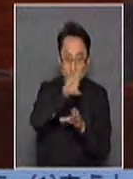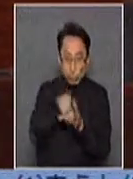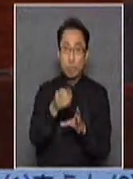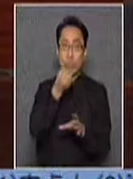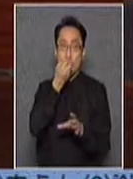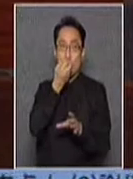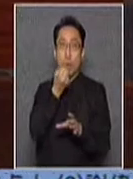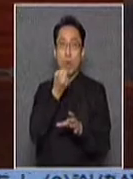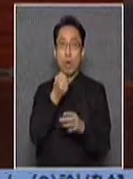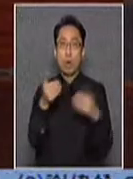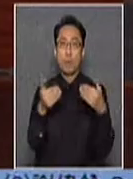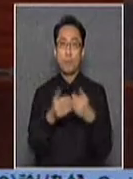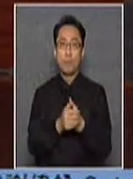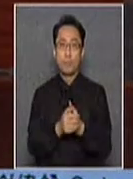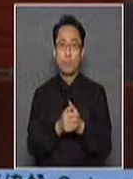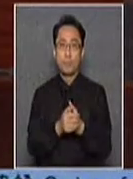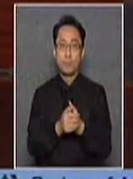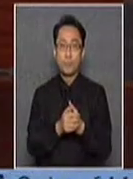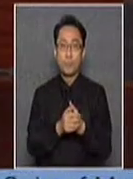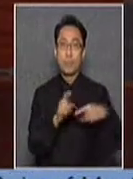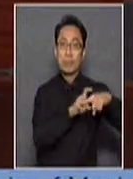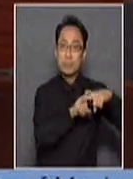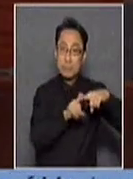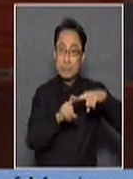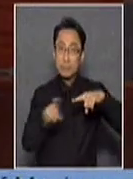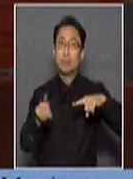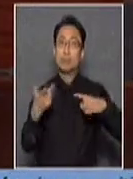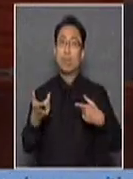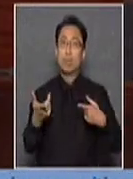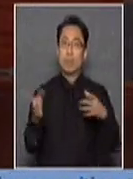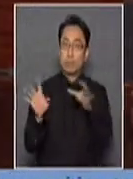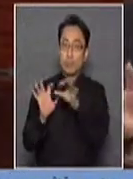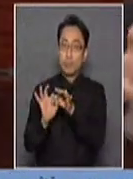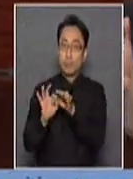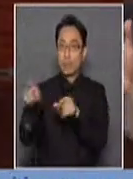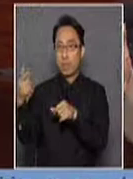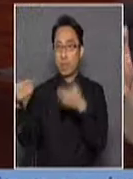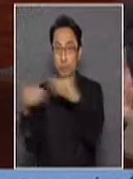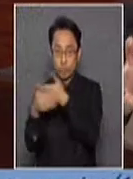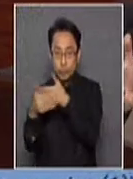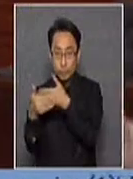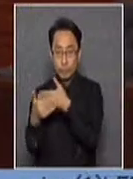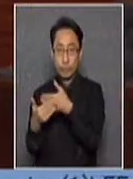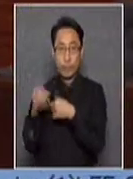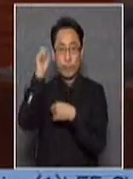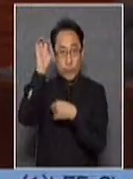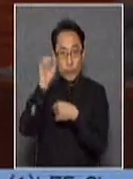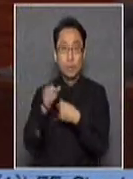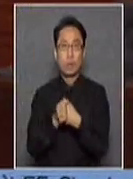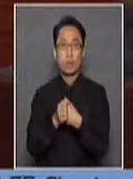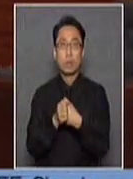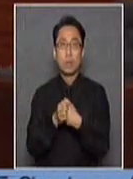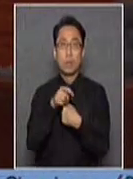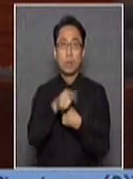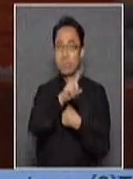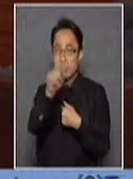的電車接駁的模式呢，是取代現時很多不恰當的交通